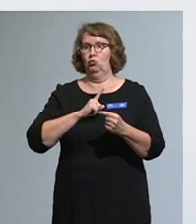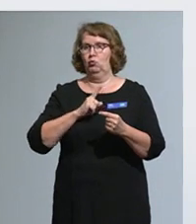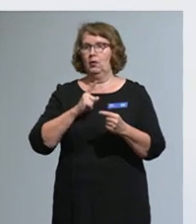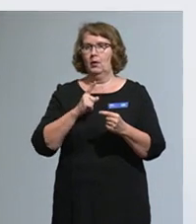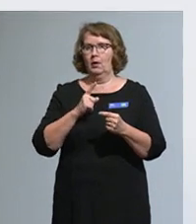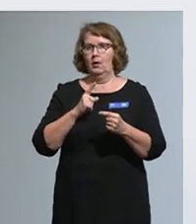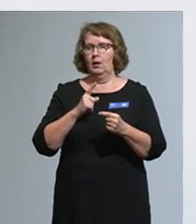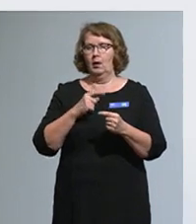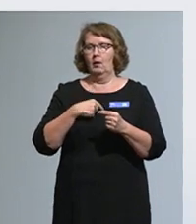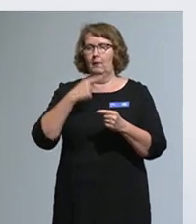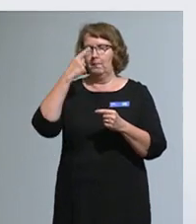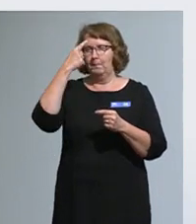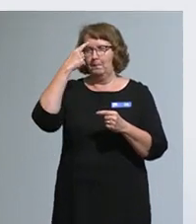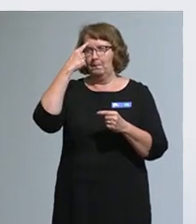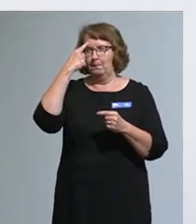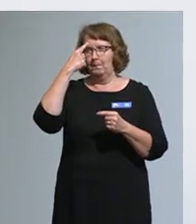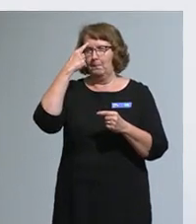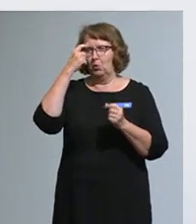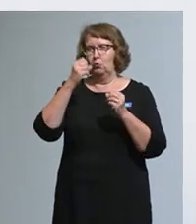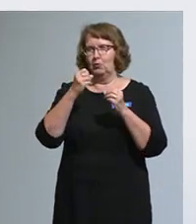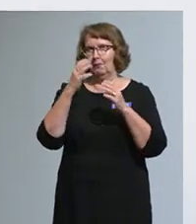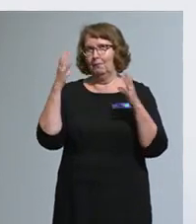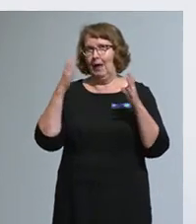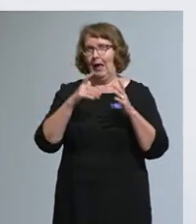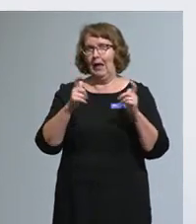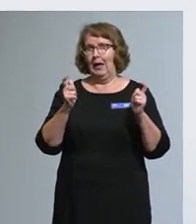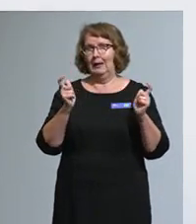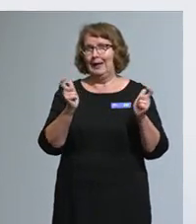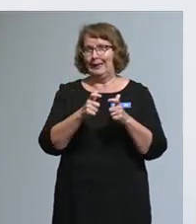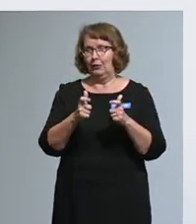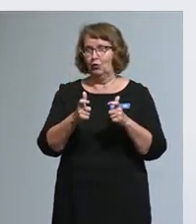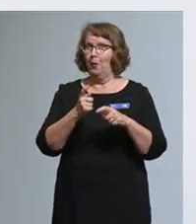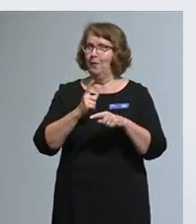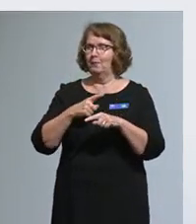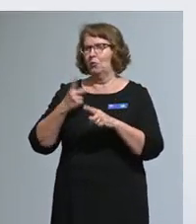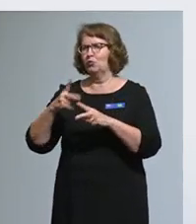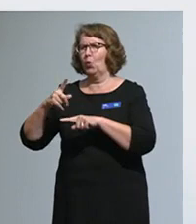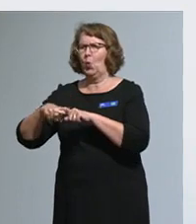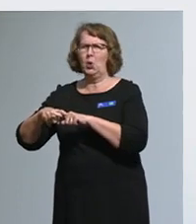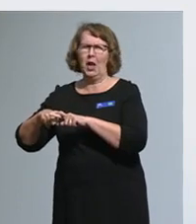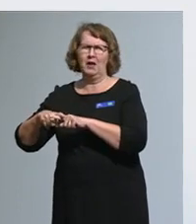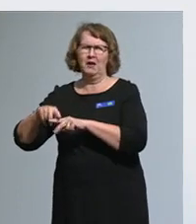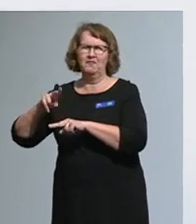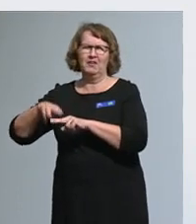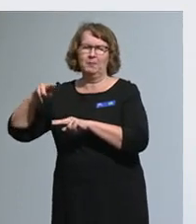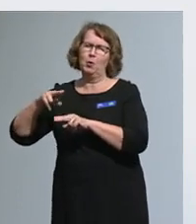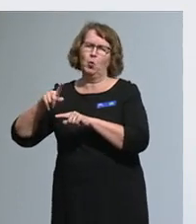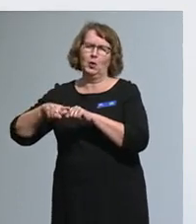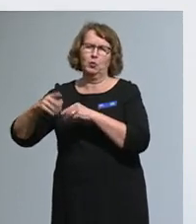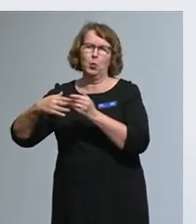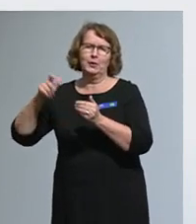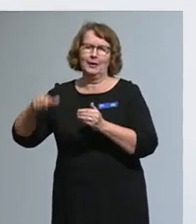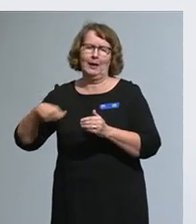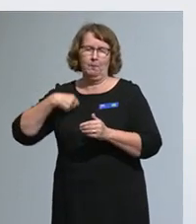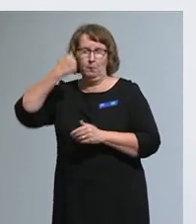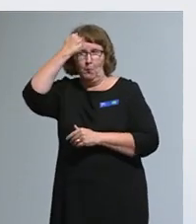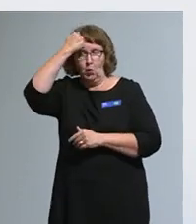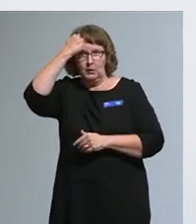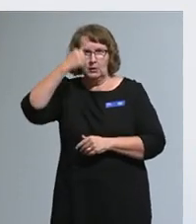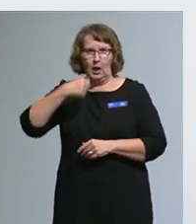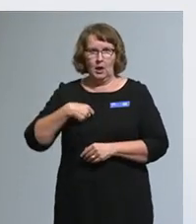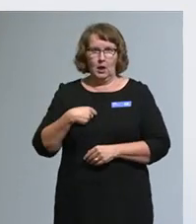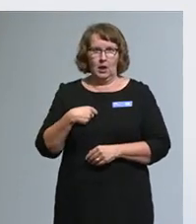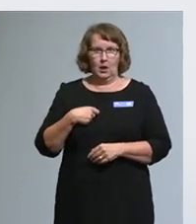Tämä muistikuvani järjestötoiminnasta ja toisaalta kunnan virkamiehenäkin tai työntekijänä oli aikana, että mietin, että mistä